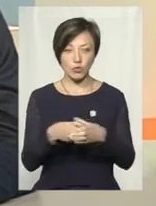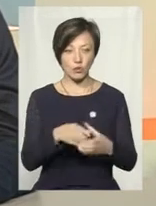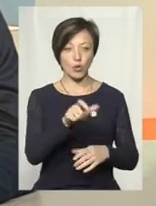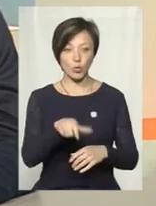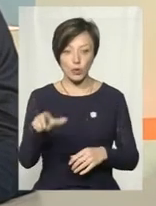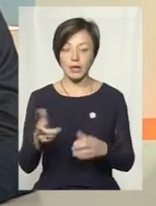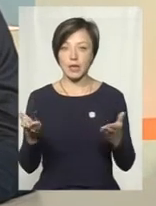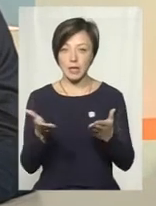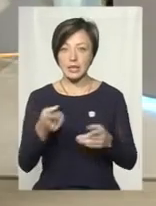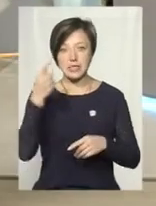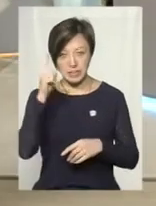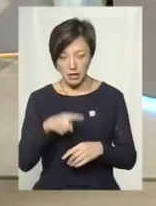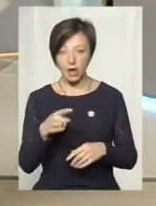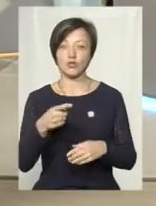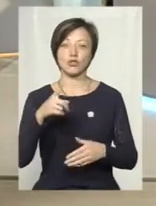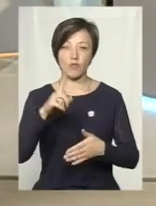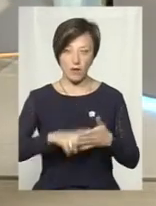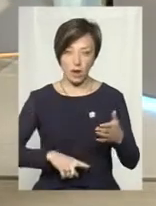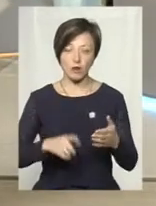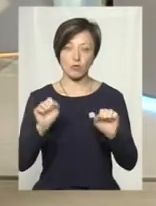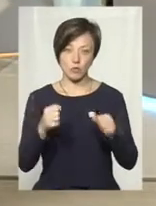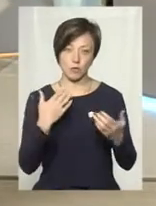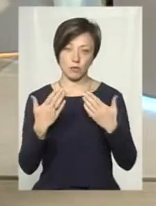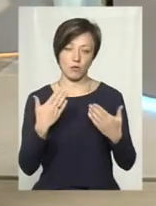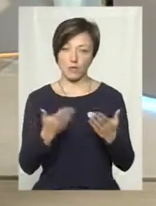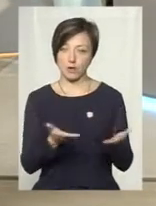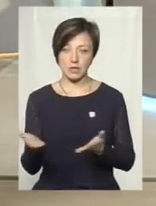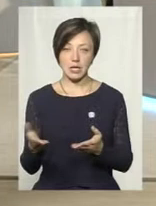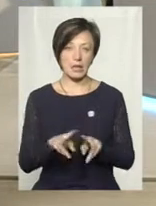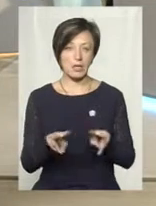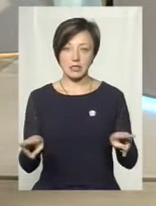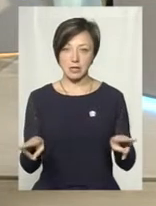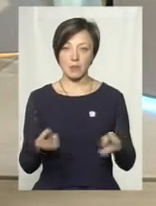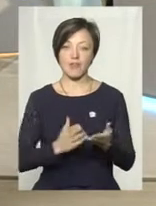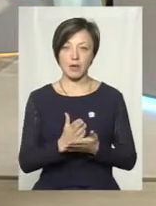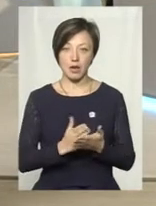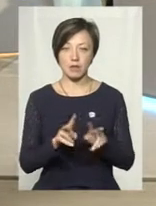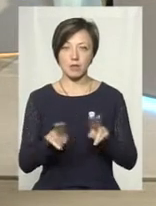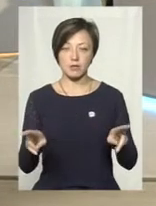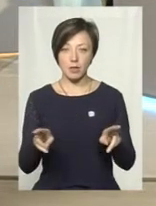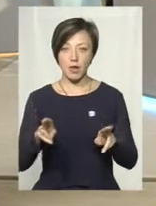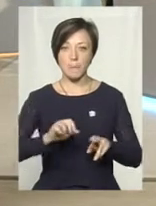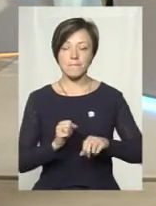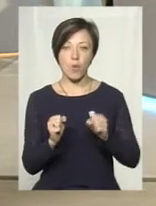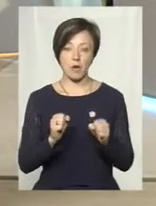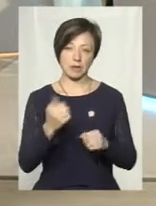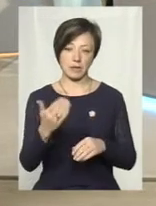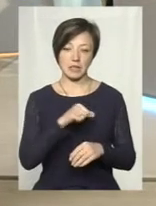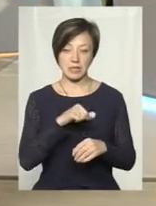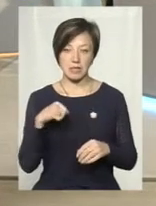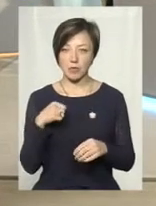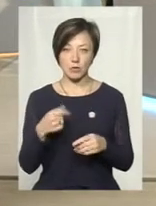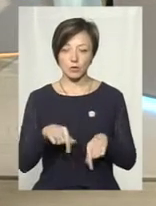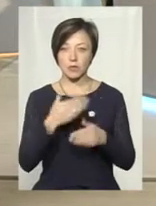осіб, які ти знаєш, яким ти довіряєш, з якими ти можеш спілкуватися. Такі самі ветерани, такі самі побратими, як ти сам. Тому